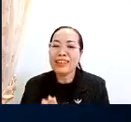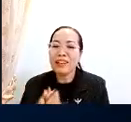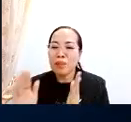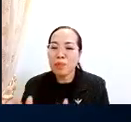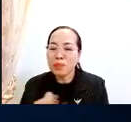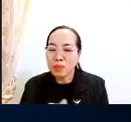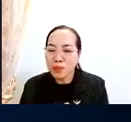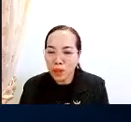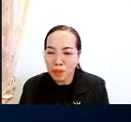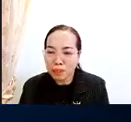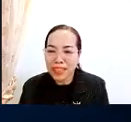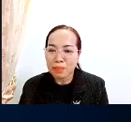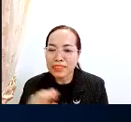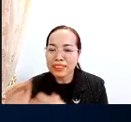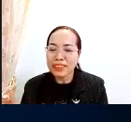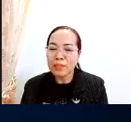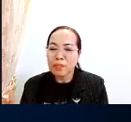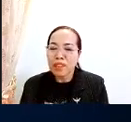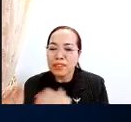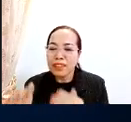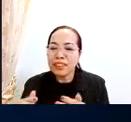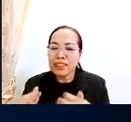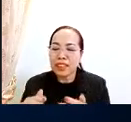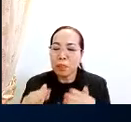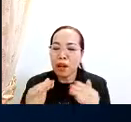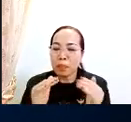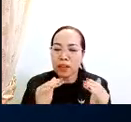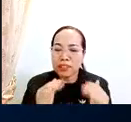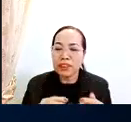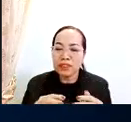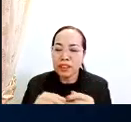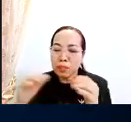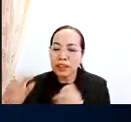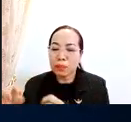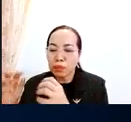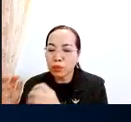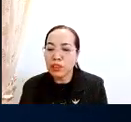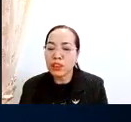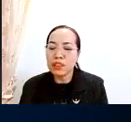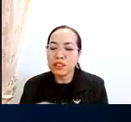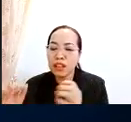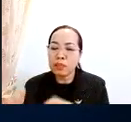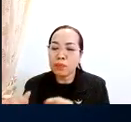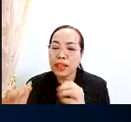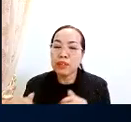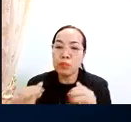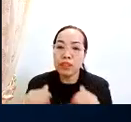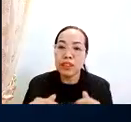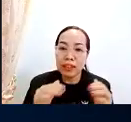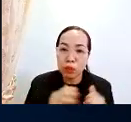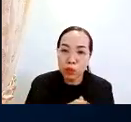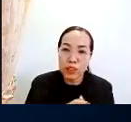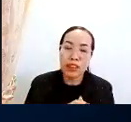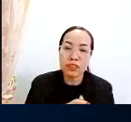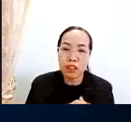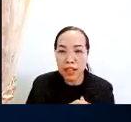tí ní bông ôn công chờ lòm chà bà xanh chìa. Dân kết thai pha và dạo dân, dân mơ tập bằng tụ dân, dân ắt đau tập mơ